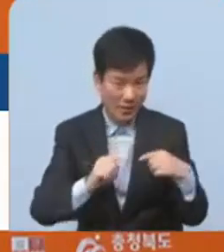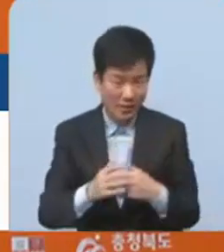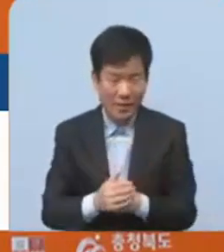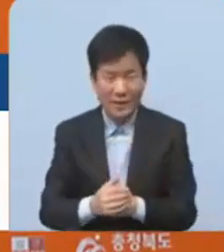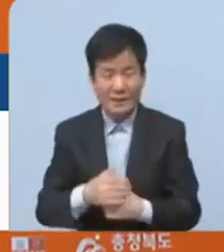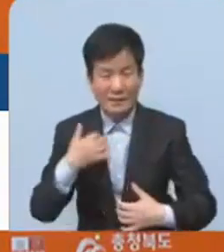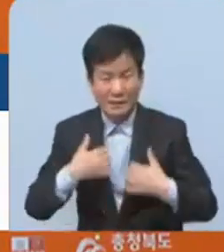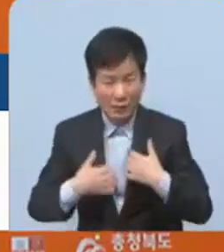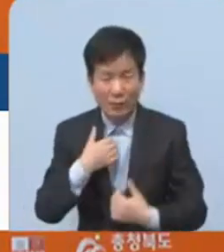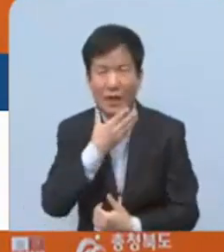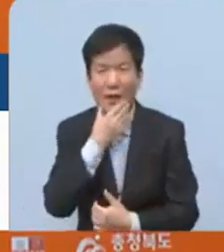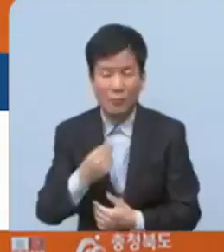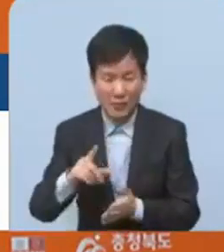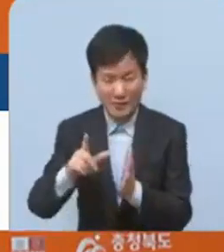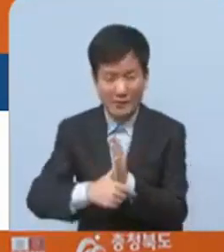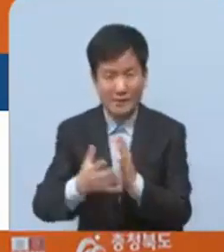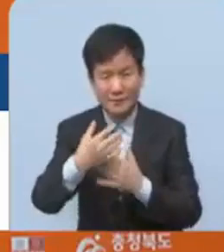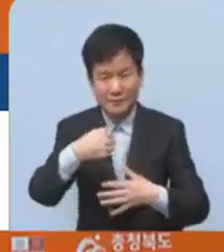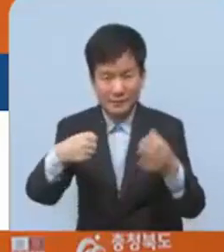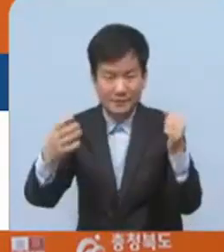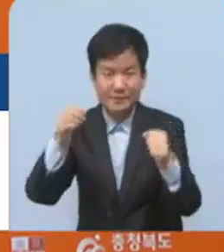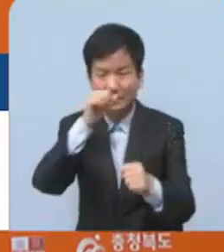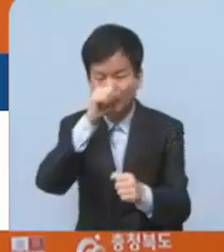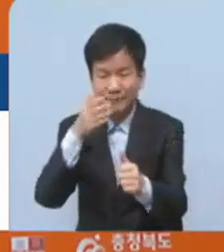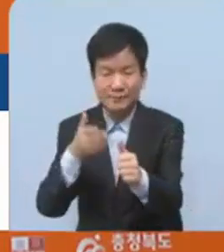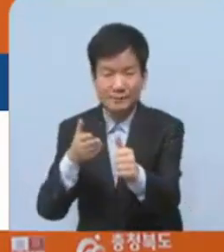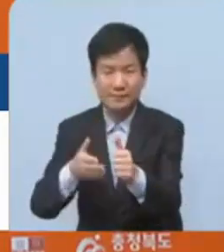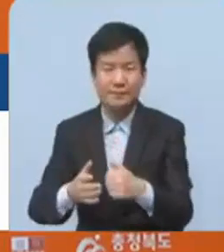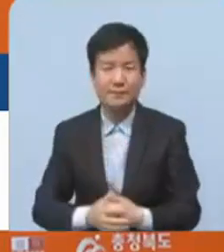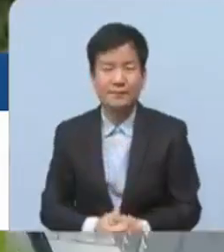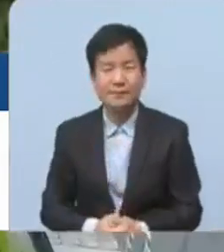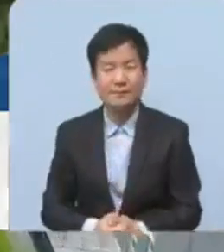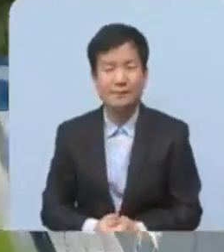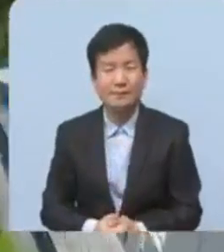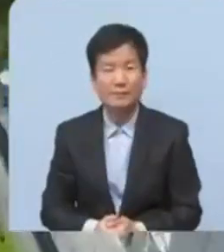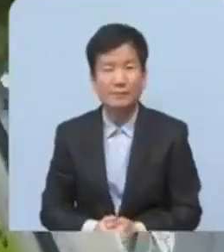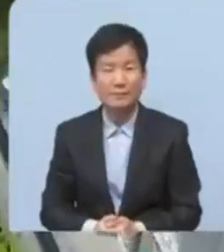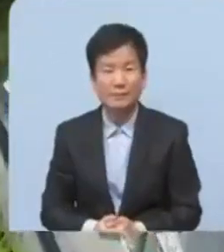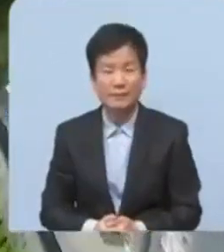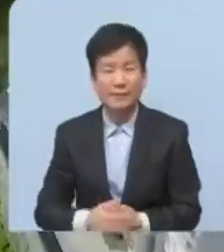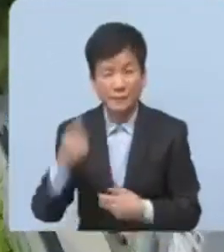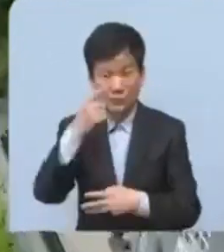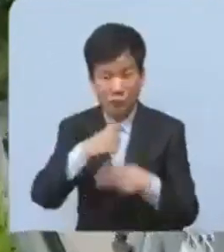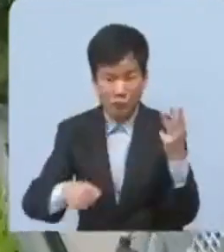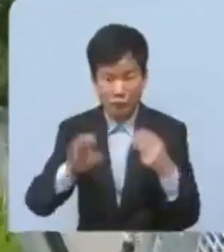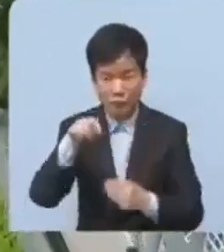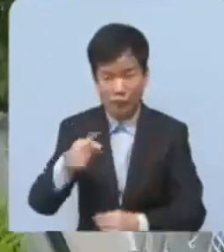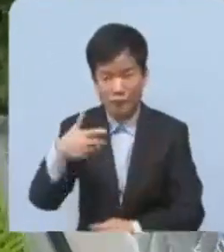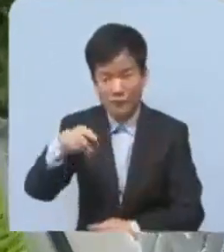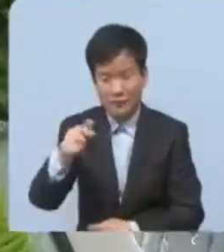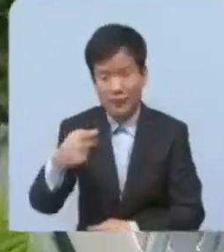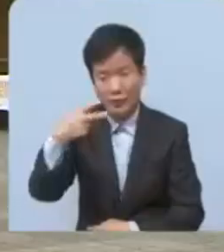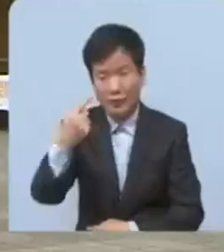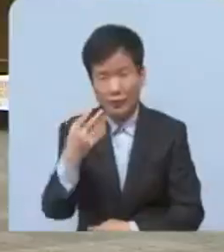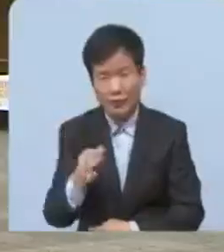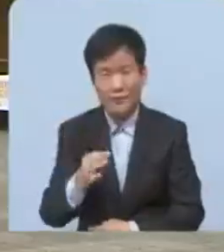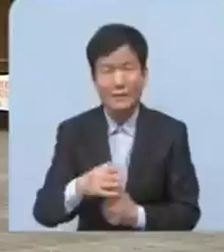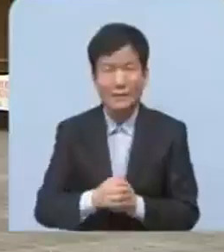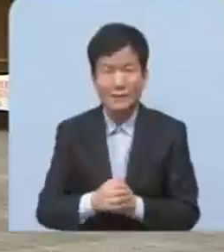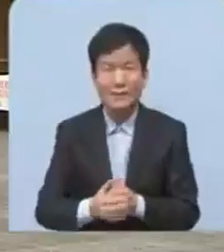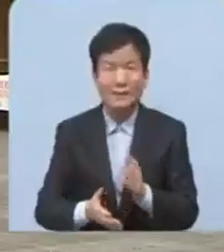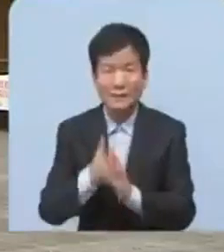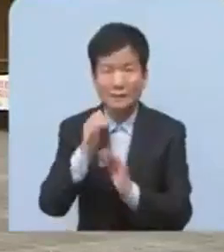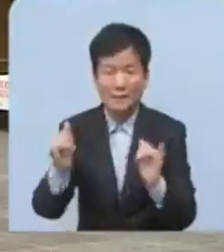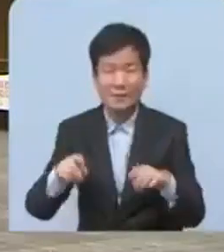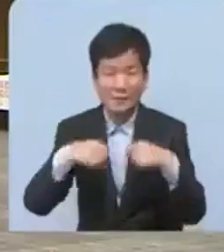마치 즐겁고 행복한 시간 보내셨으면 좋겠습니다 청주시 운천동 직지 특구 일때는 시민